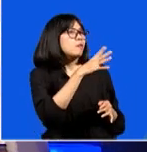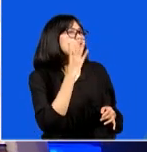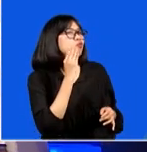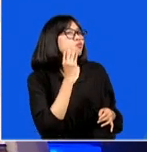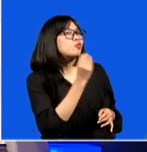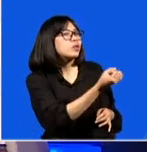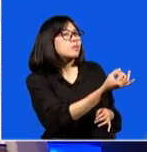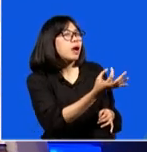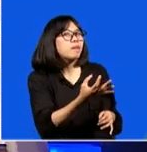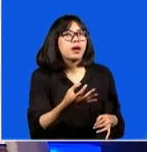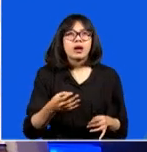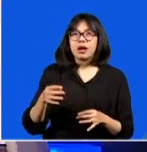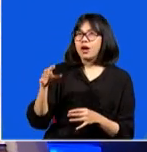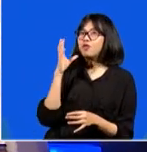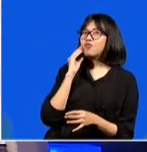Mas